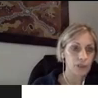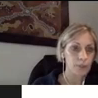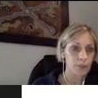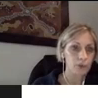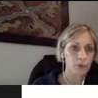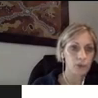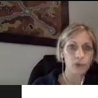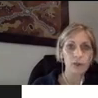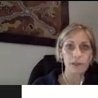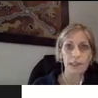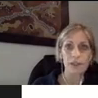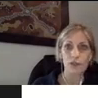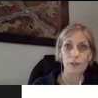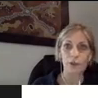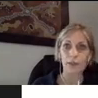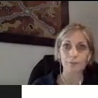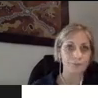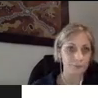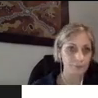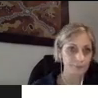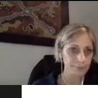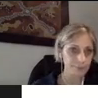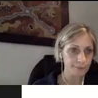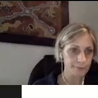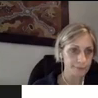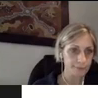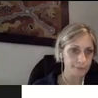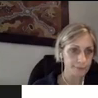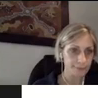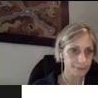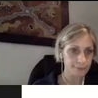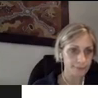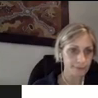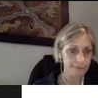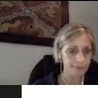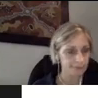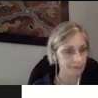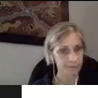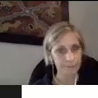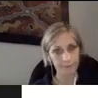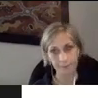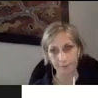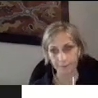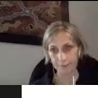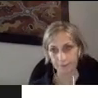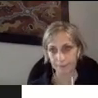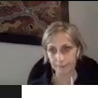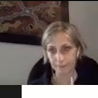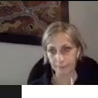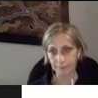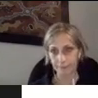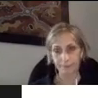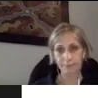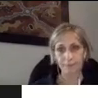vedo che è già pronto, Guido Nicolosi, lascio la parola. Sì, grazie, grazie. Sì,